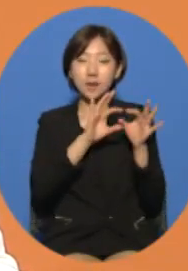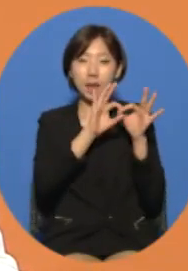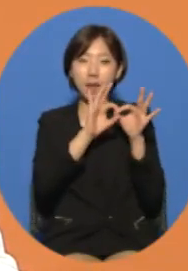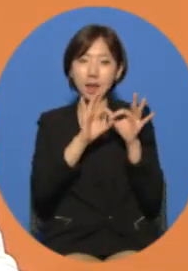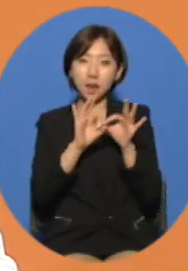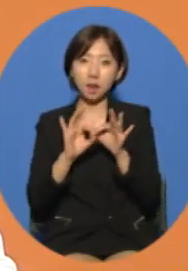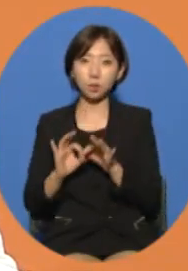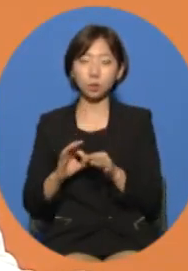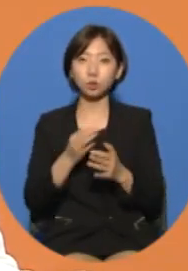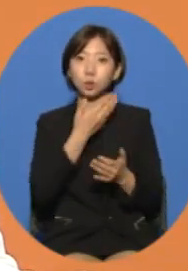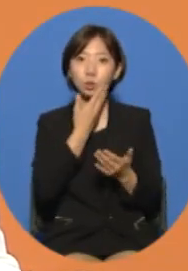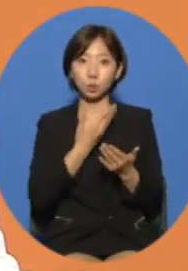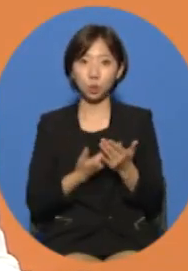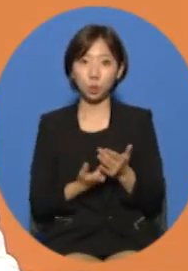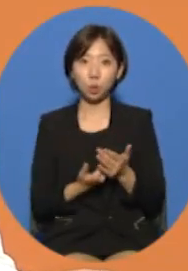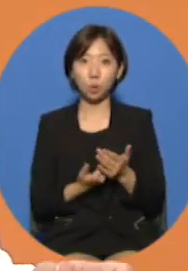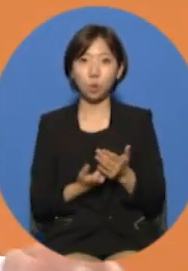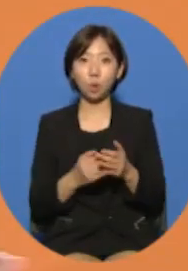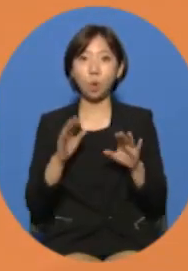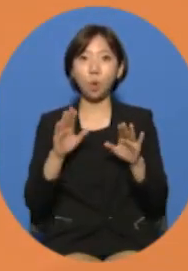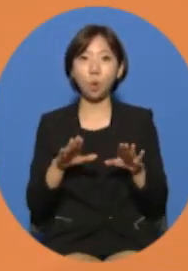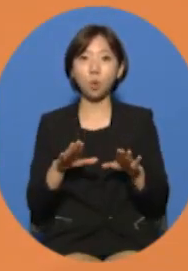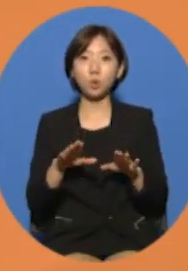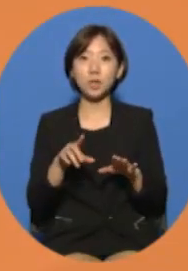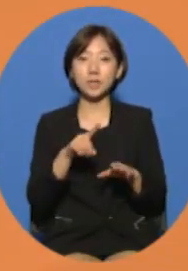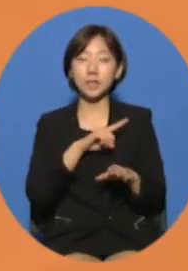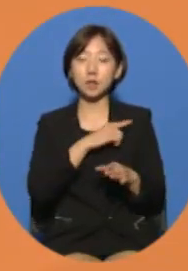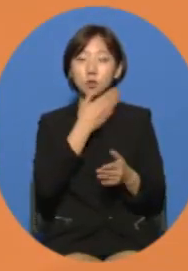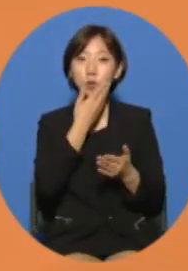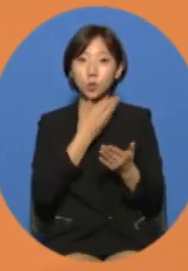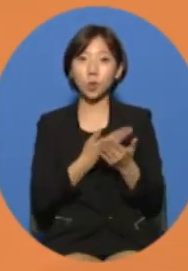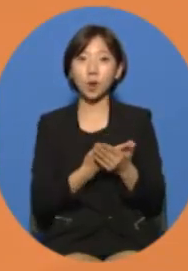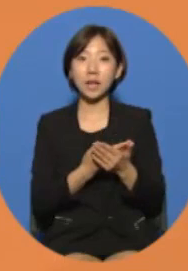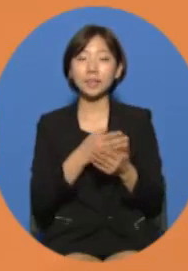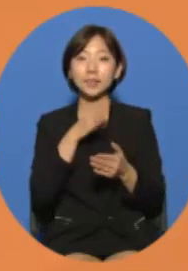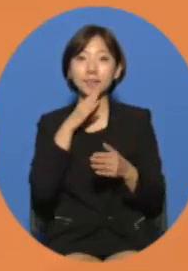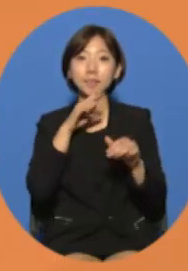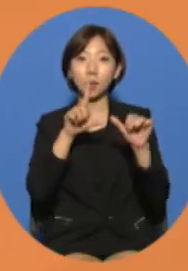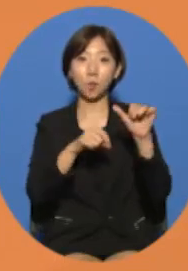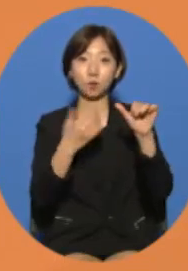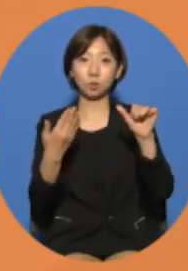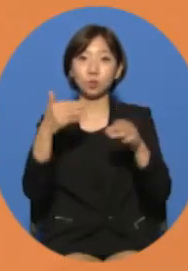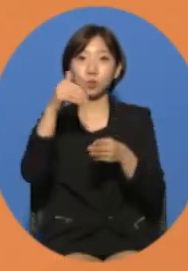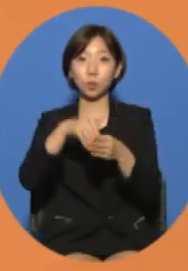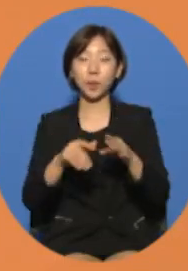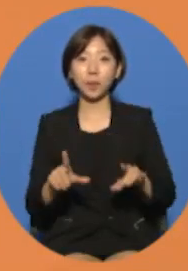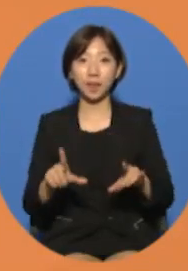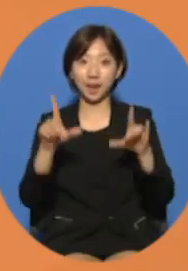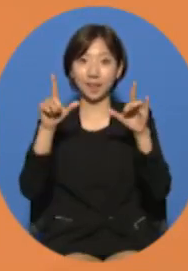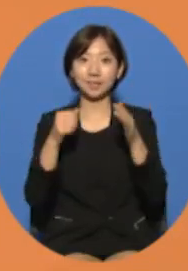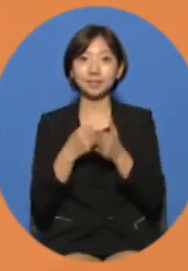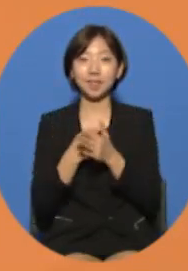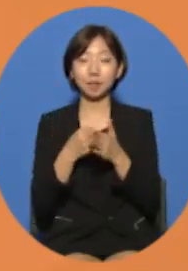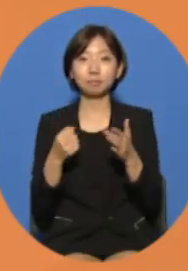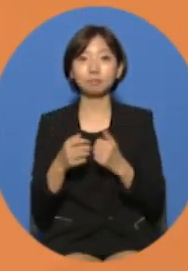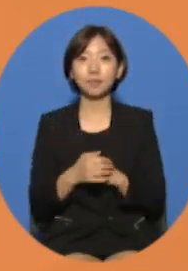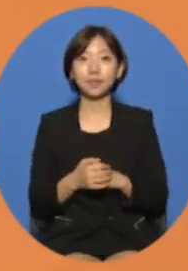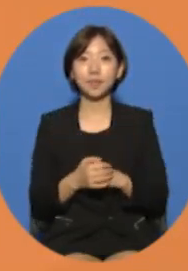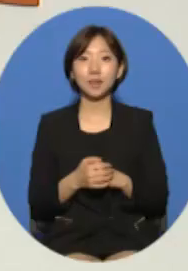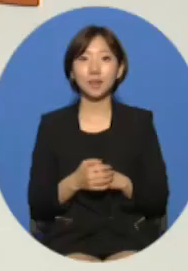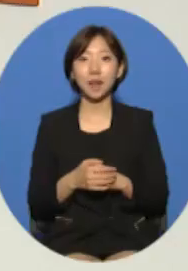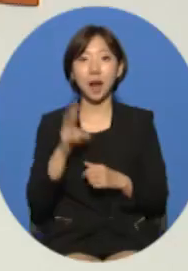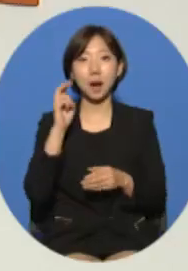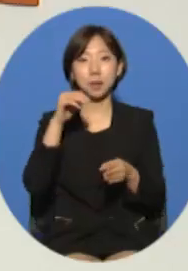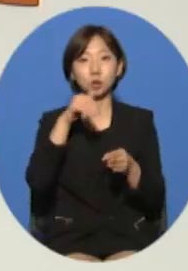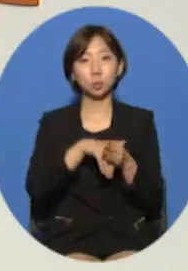굉장히 중요하겠고요. 그렇습니다. 오늘이 더 중요한 본선거 날이니까요. 본선거 날이니까요. 네네네. 그래서 상당히 그 투표율이 높을